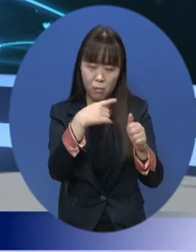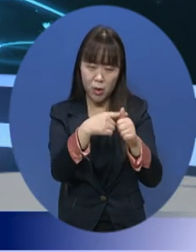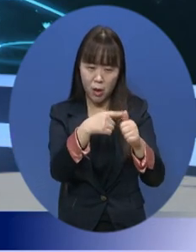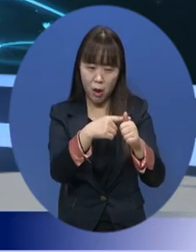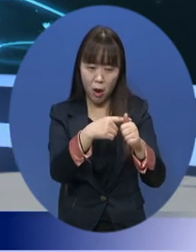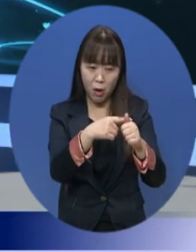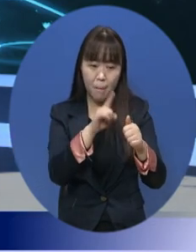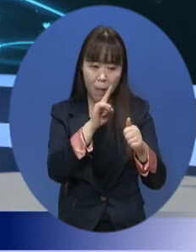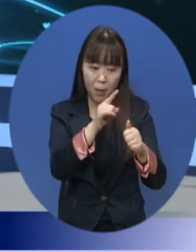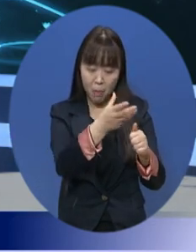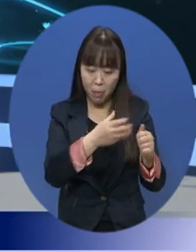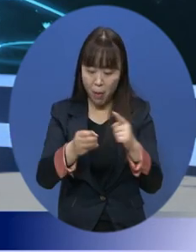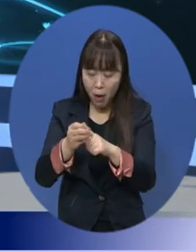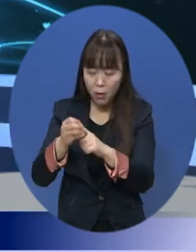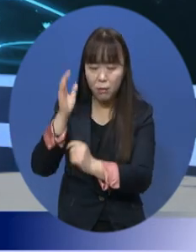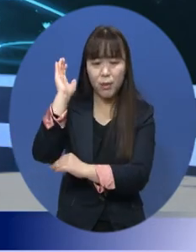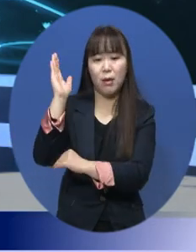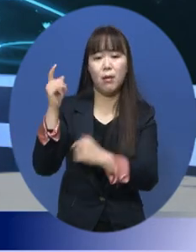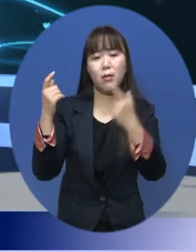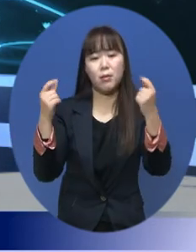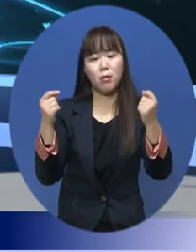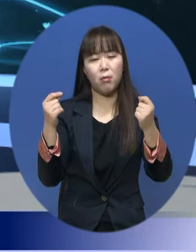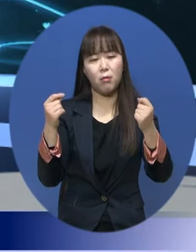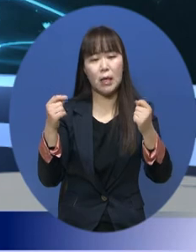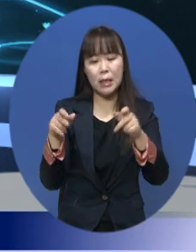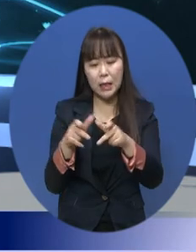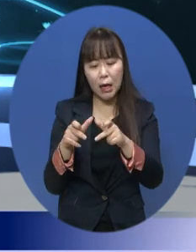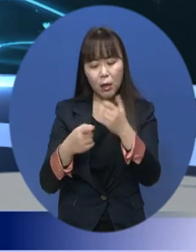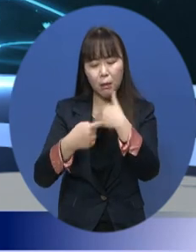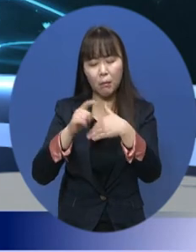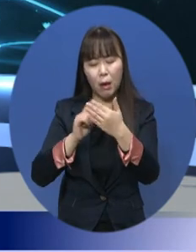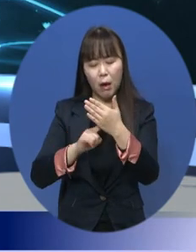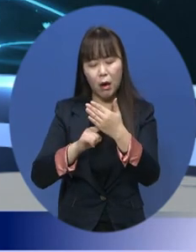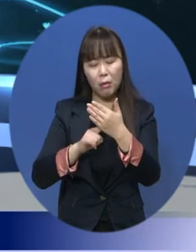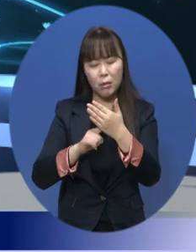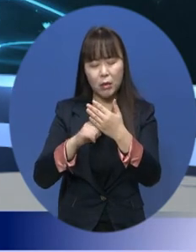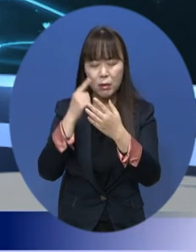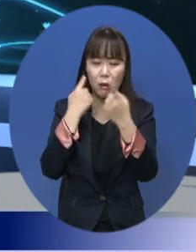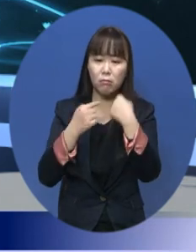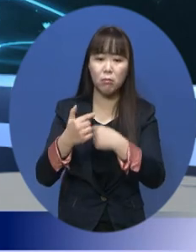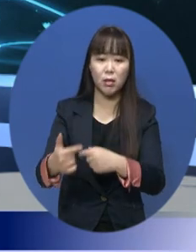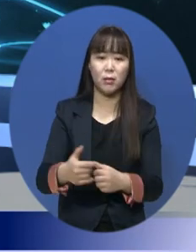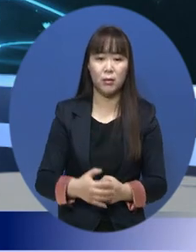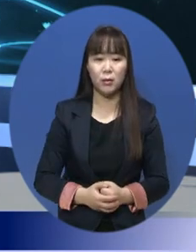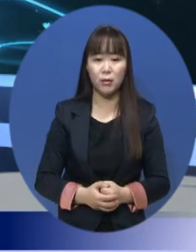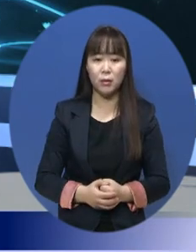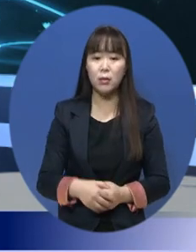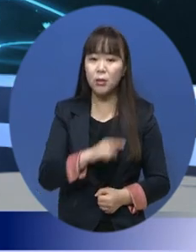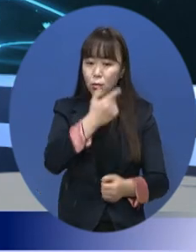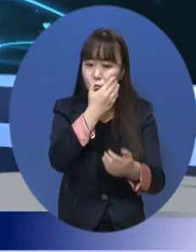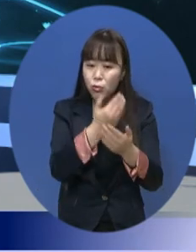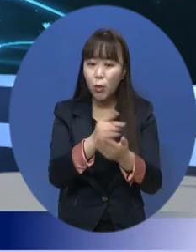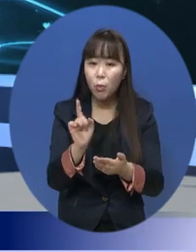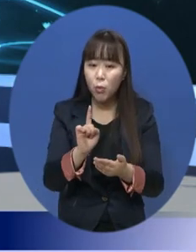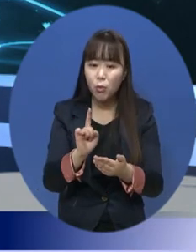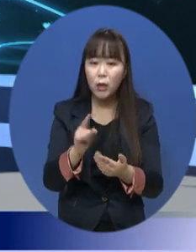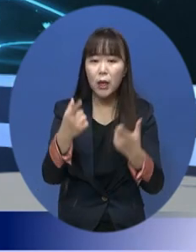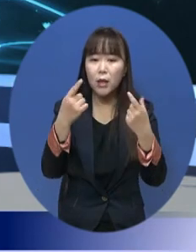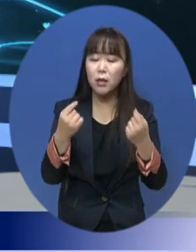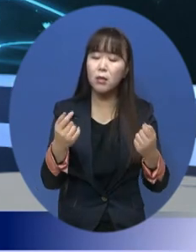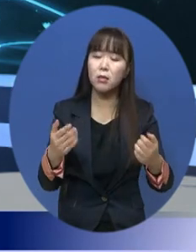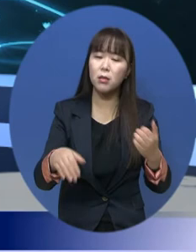사용한 것인데 이런 비하 발언에 당사자들의 마음은 멍이 들고 있는데요. 가장 중요한 점은 이 같은